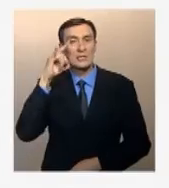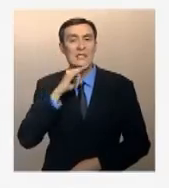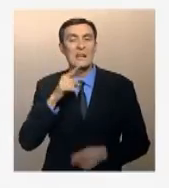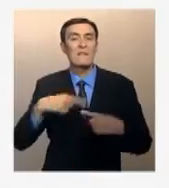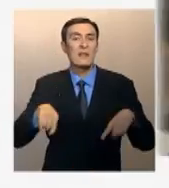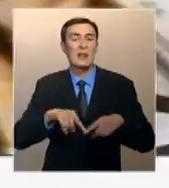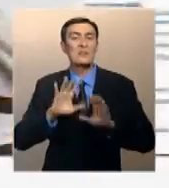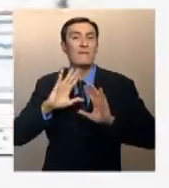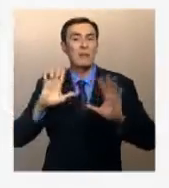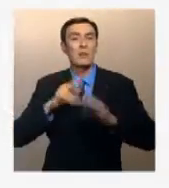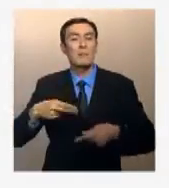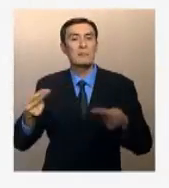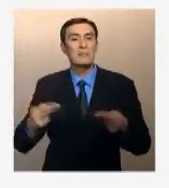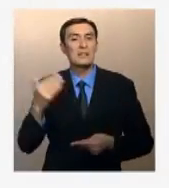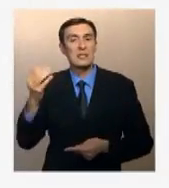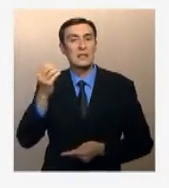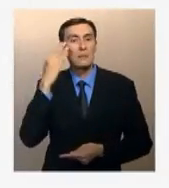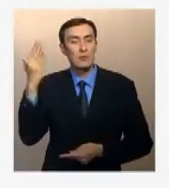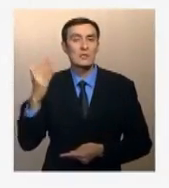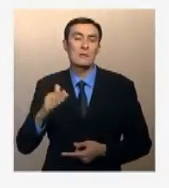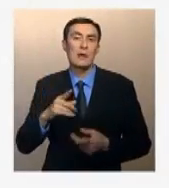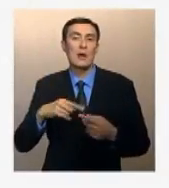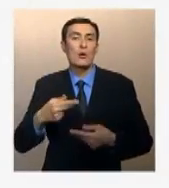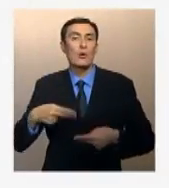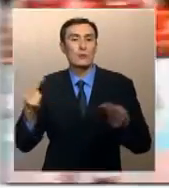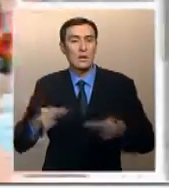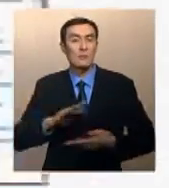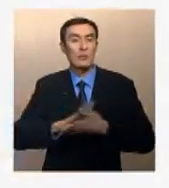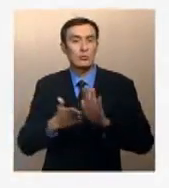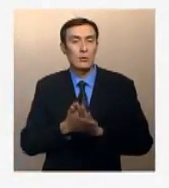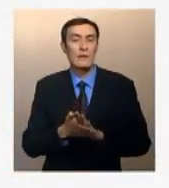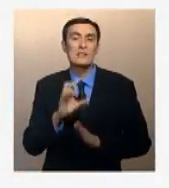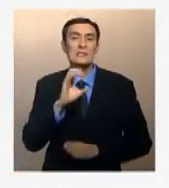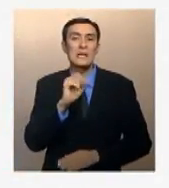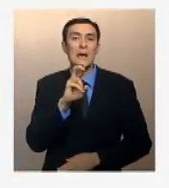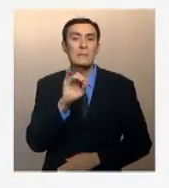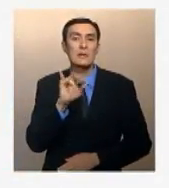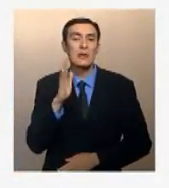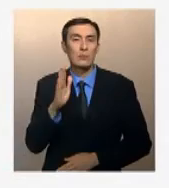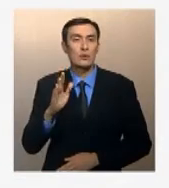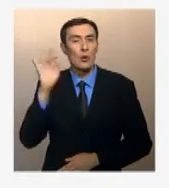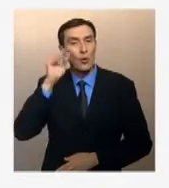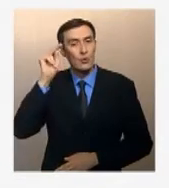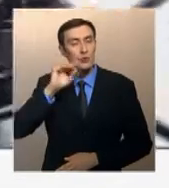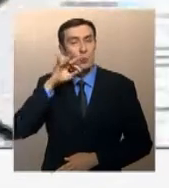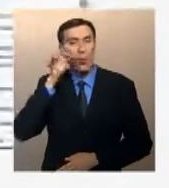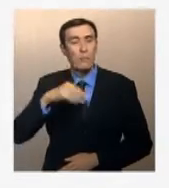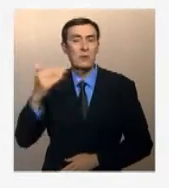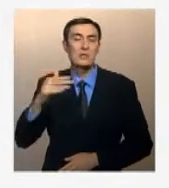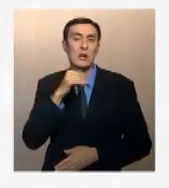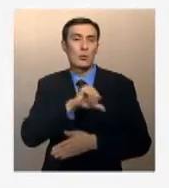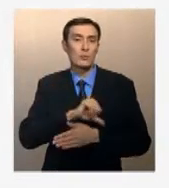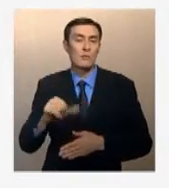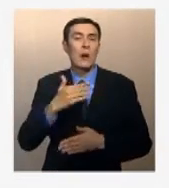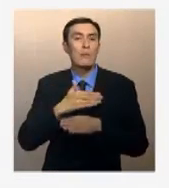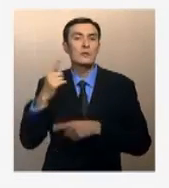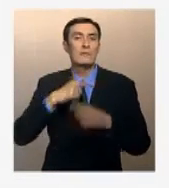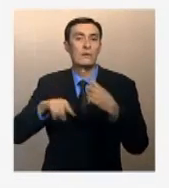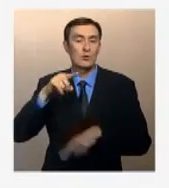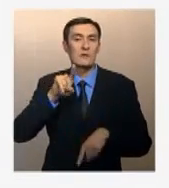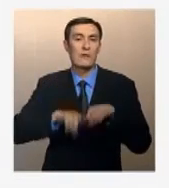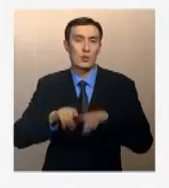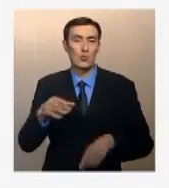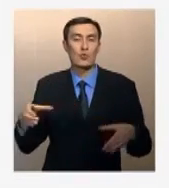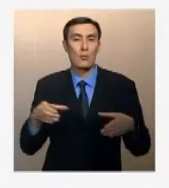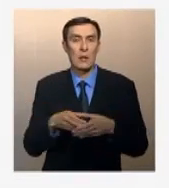Казахстанская федерация волейбола подписала с японскими коллегами контракт, по условиям которого Сабина будет набираться опыта за рубежом, а после вернется